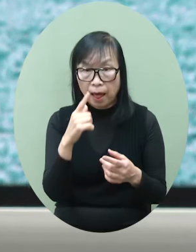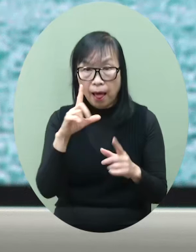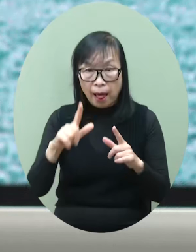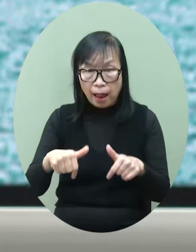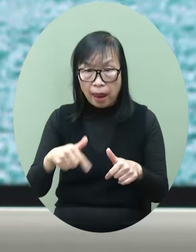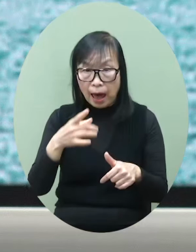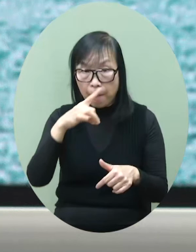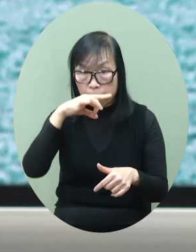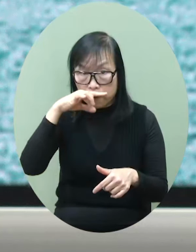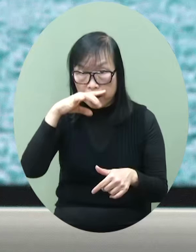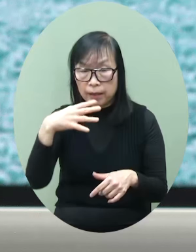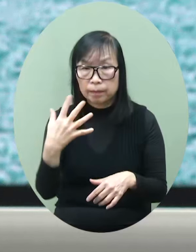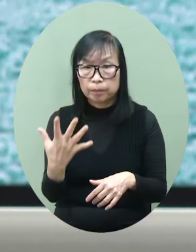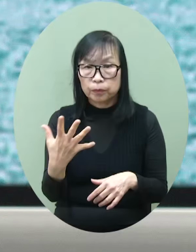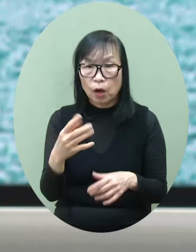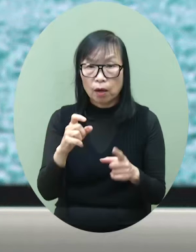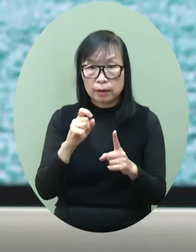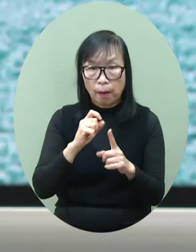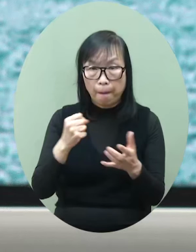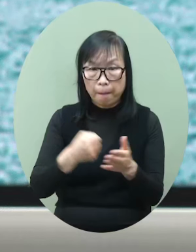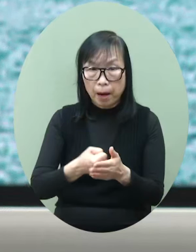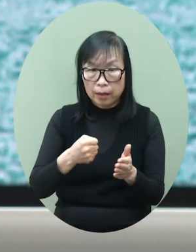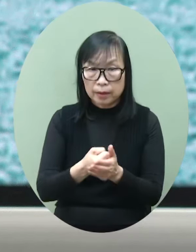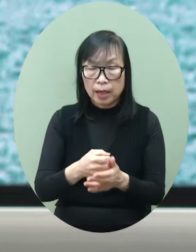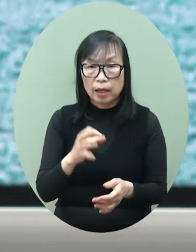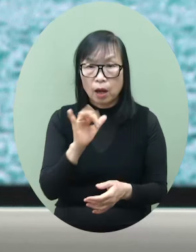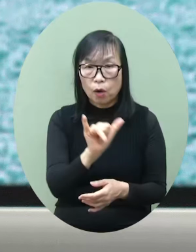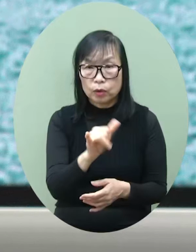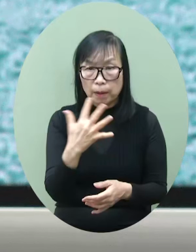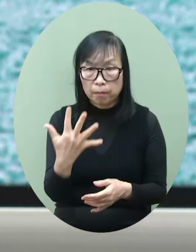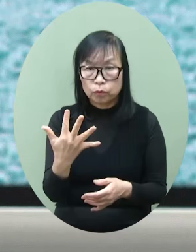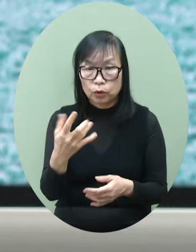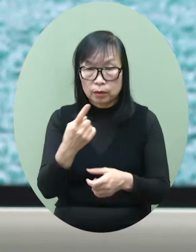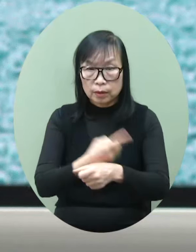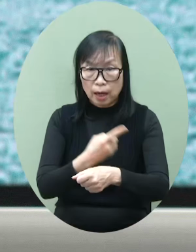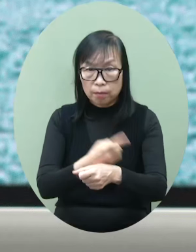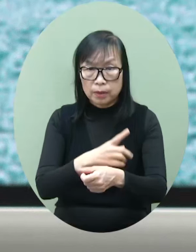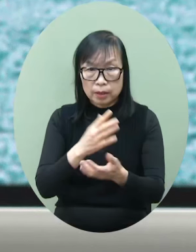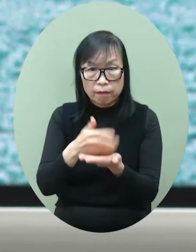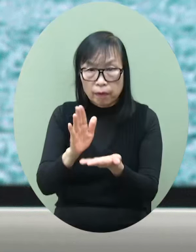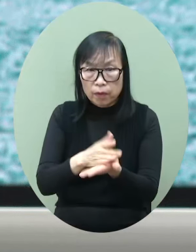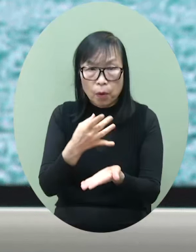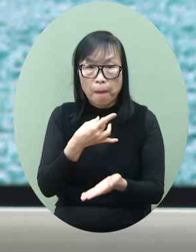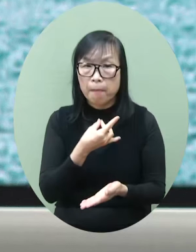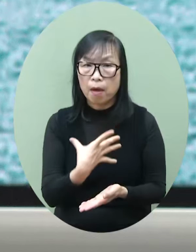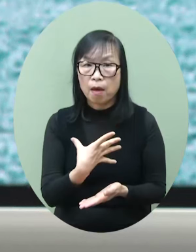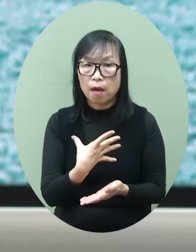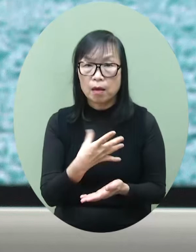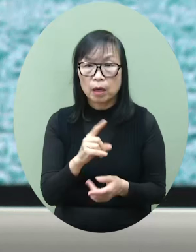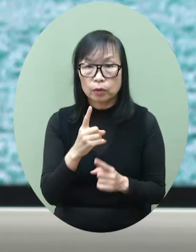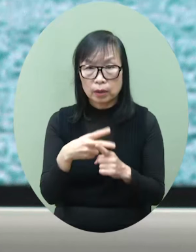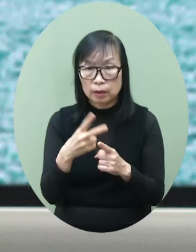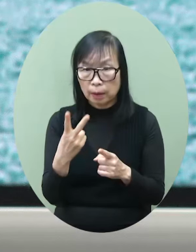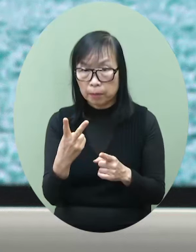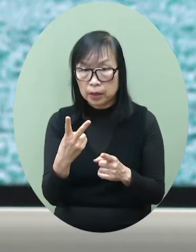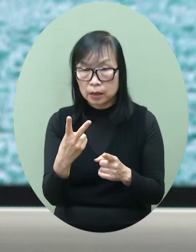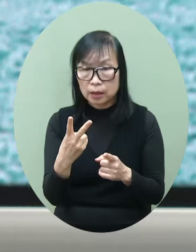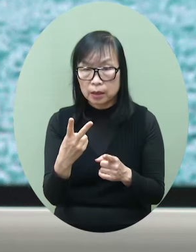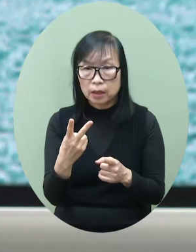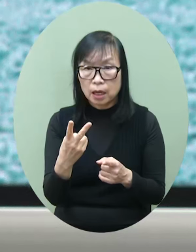那隻五宗是巴西那隻六十五宗暫時未能類另外有十二宗就是